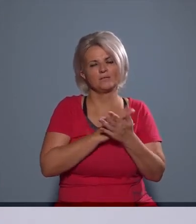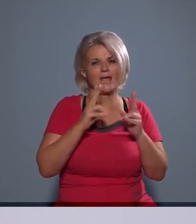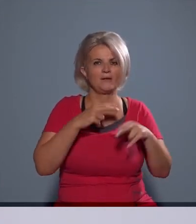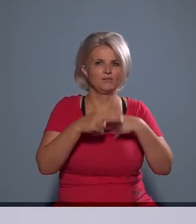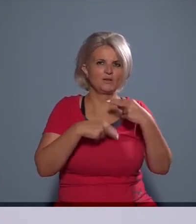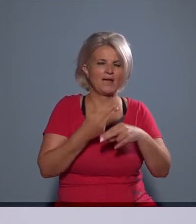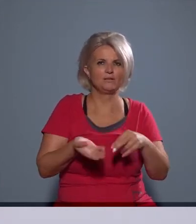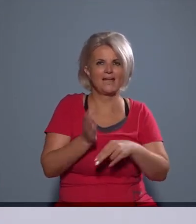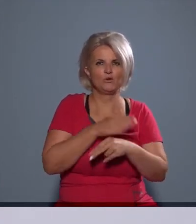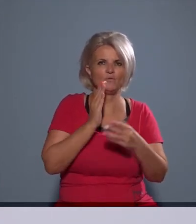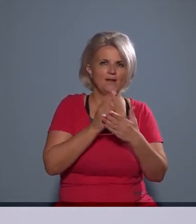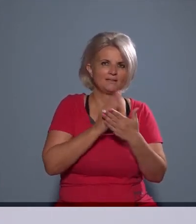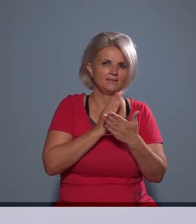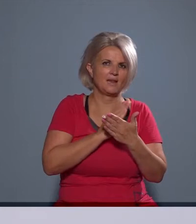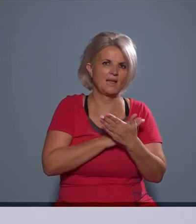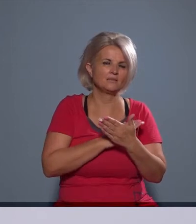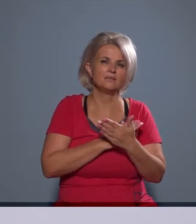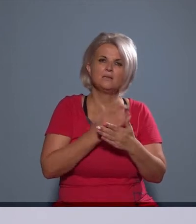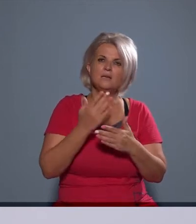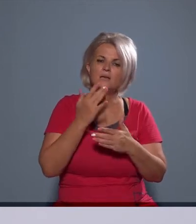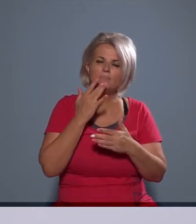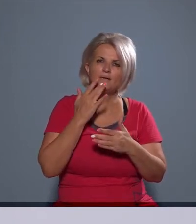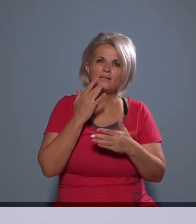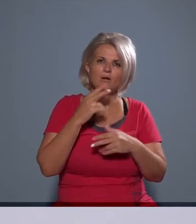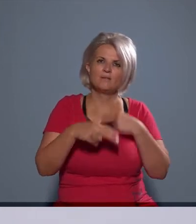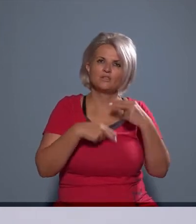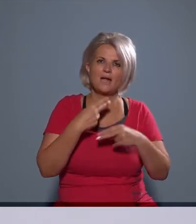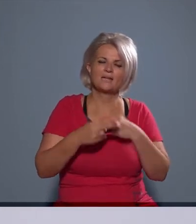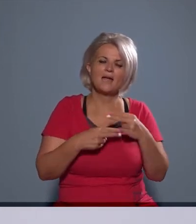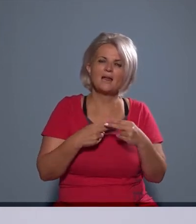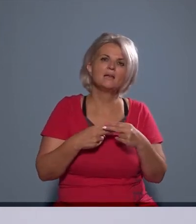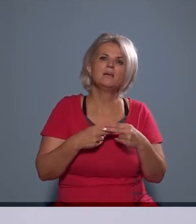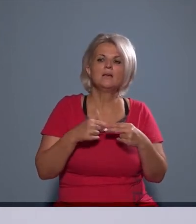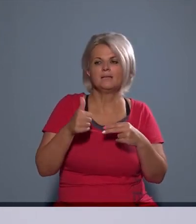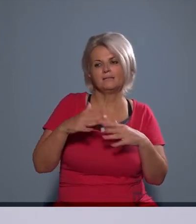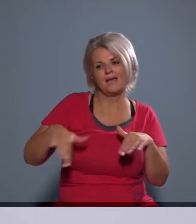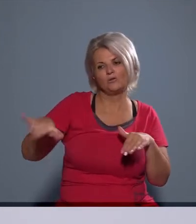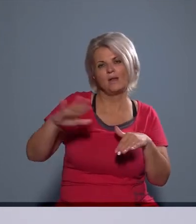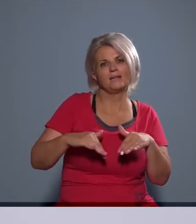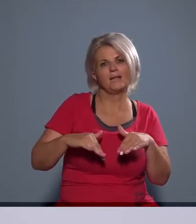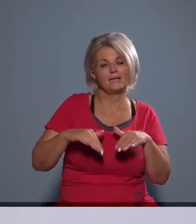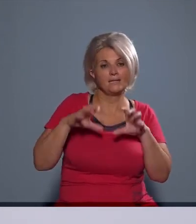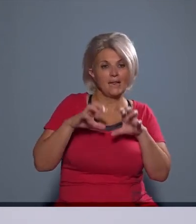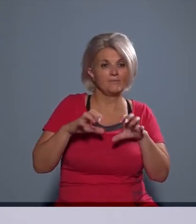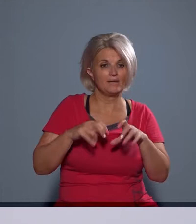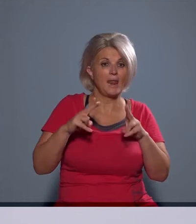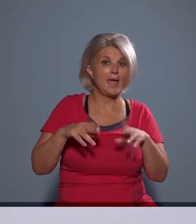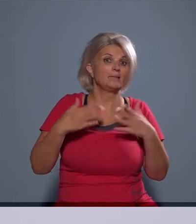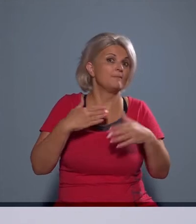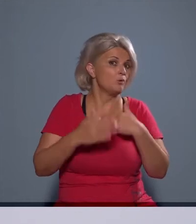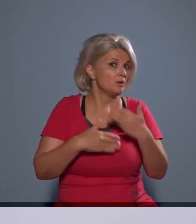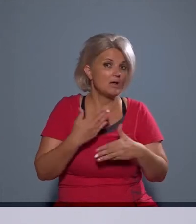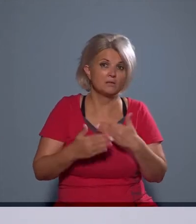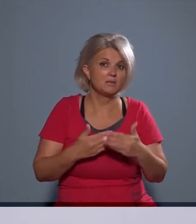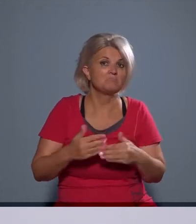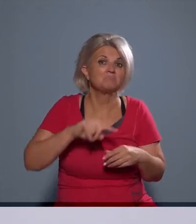szabályozott, vizsgálni kell előfeltételeket, vizsgálni kell például azt, hogy egy adott területen egy bizonyos tevékenység folytatható-e,